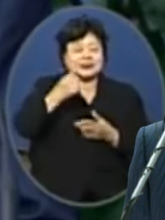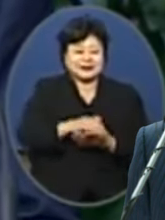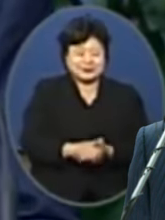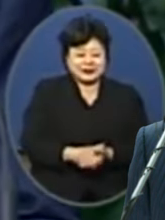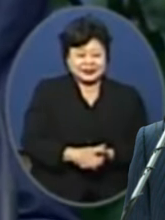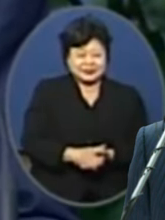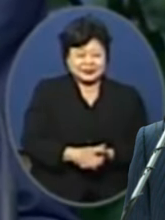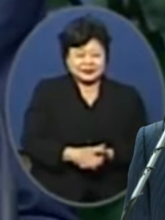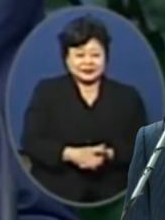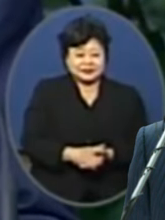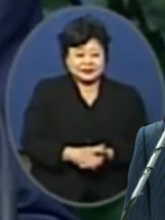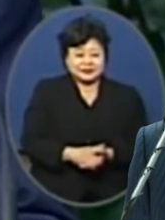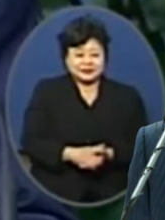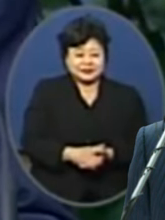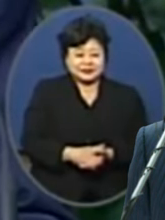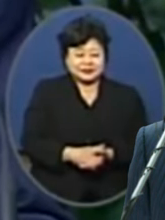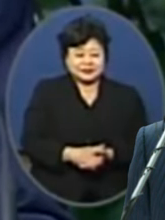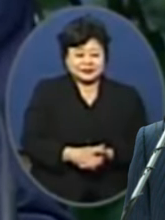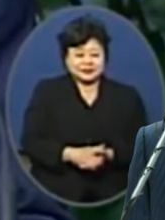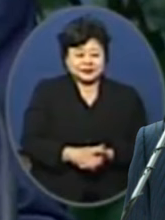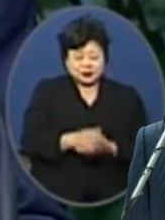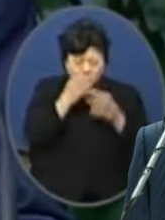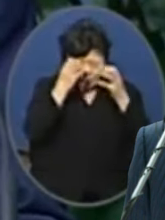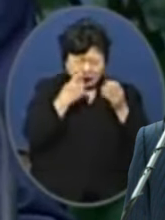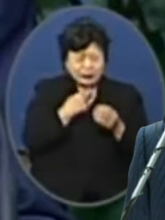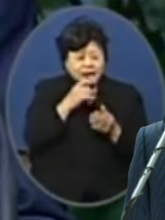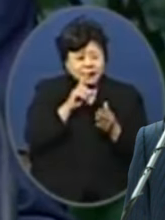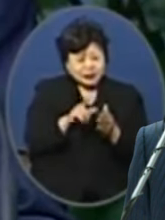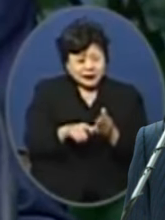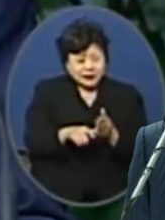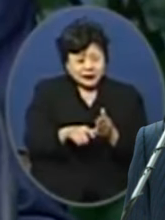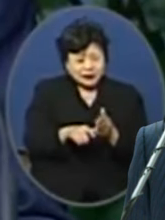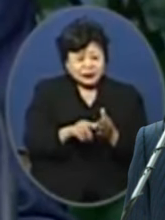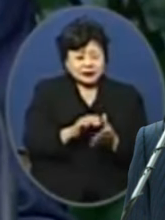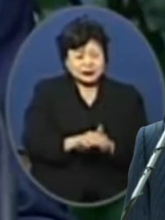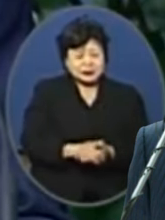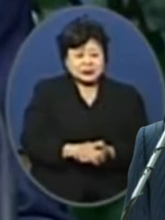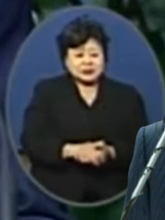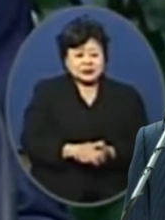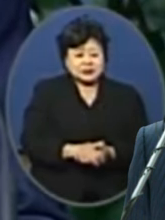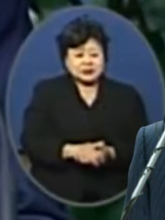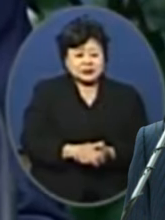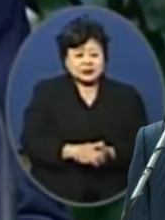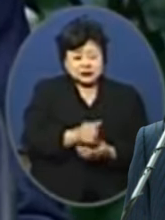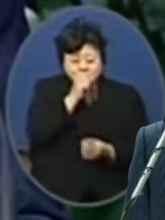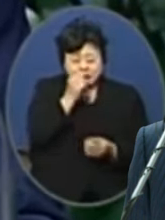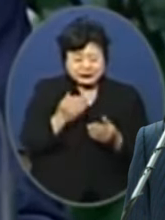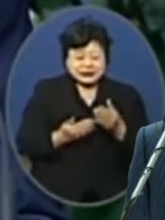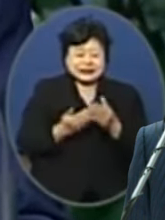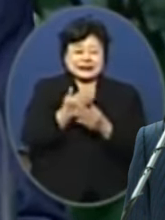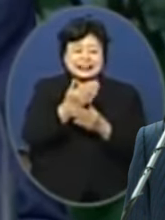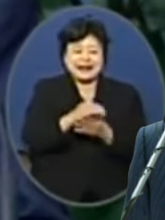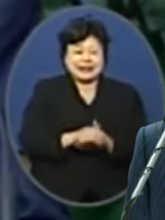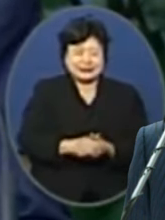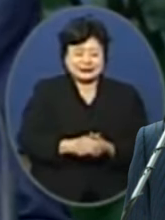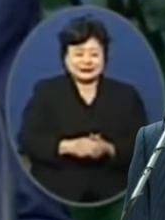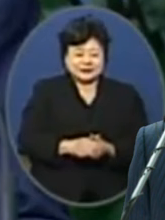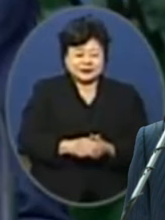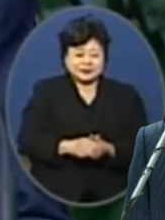것입니다 아멘 고난을 다가올 때 일부러 좋은 일이 있느냐